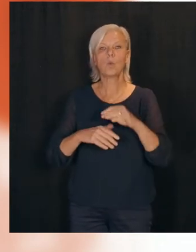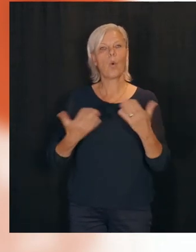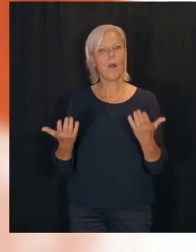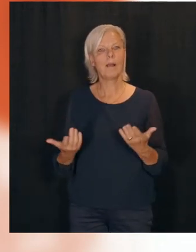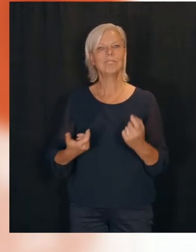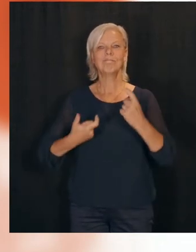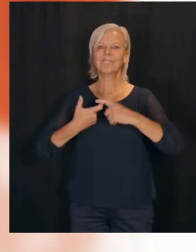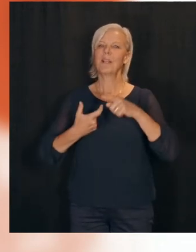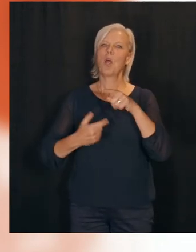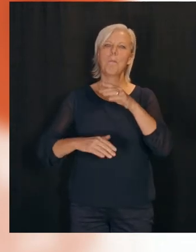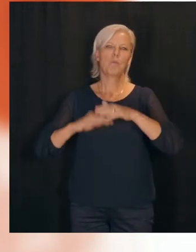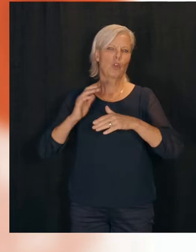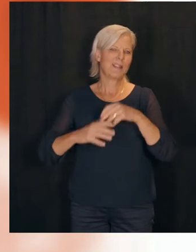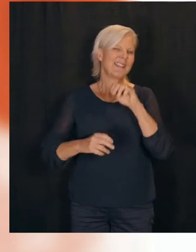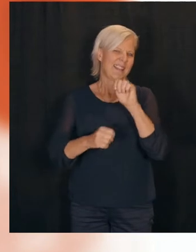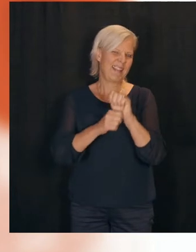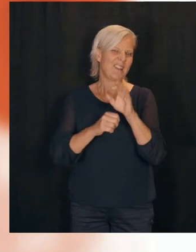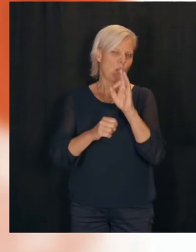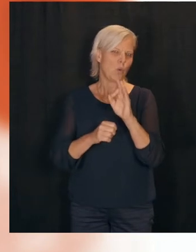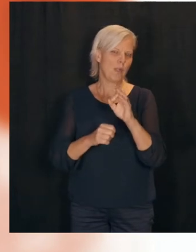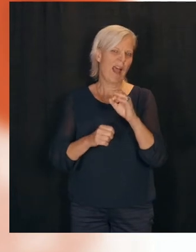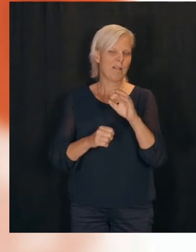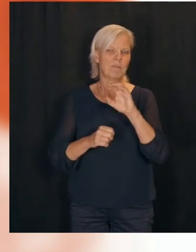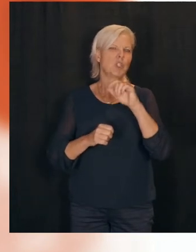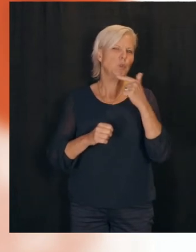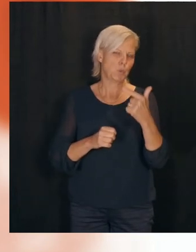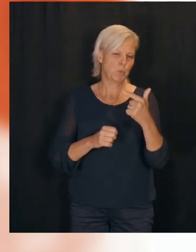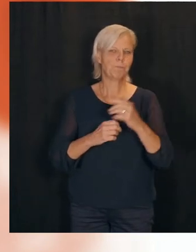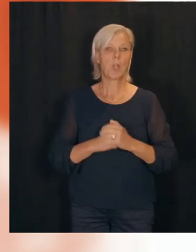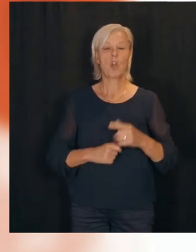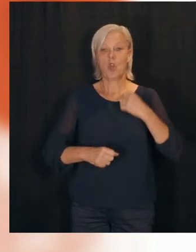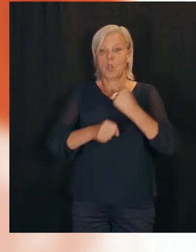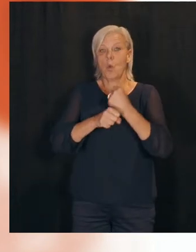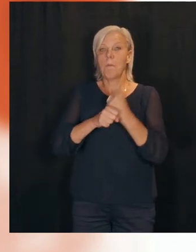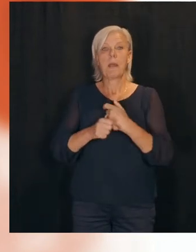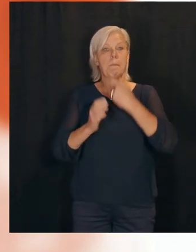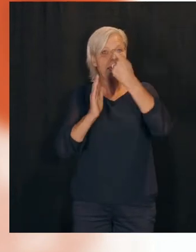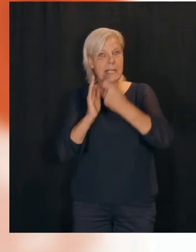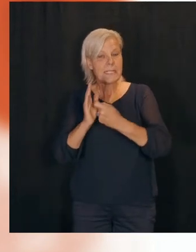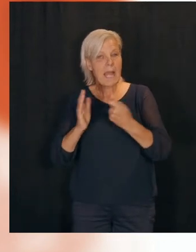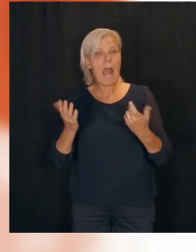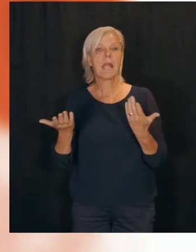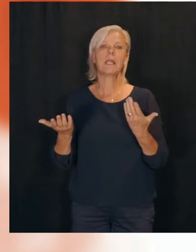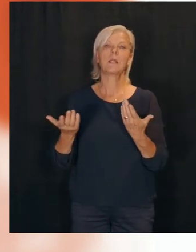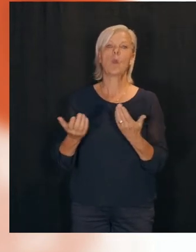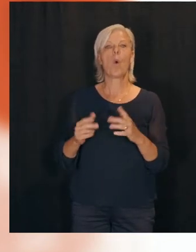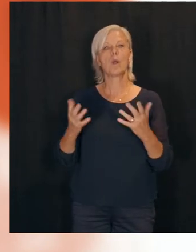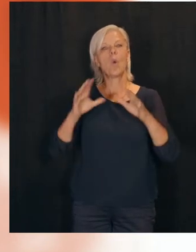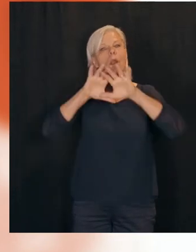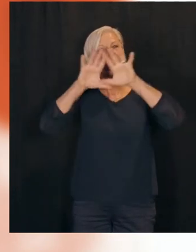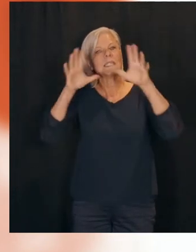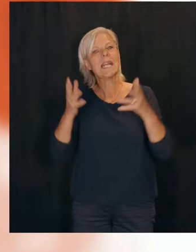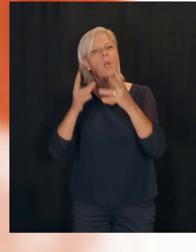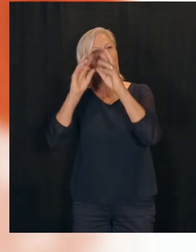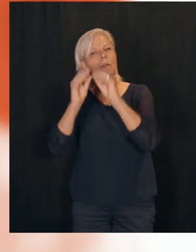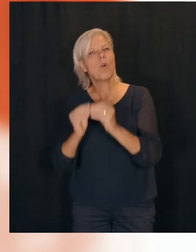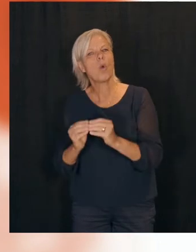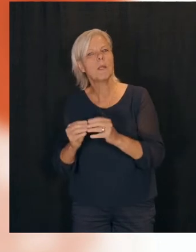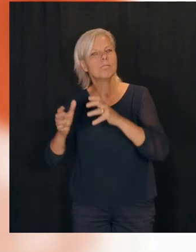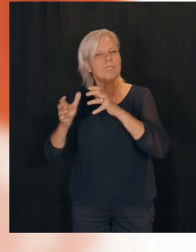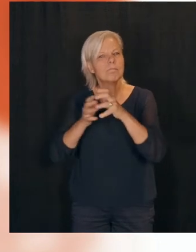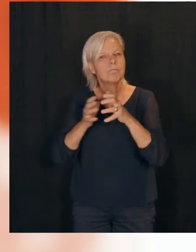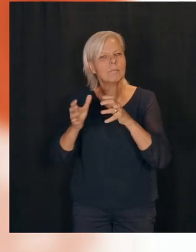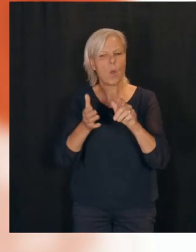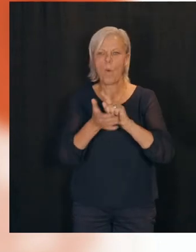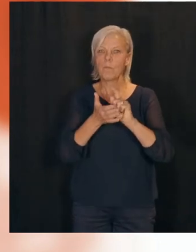byggdes 1907. Och när jag jobbar med design och bland annat universell utformning så tänker jag mycket på det